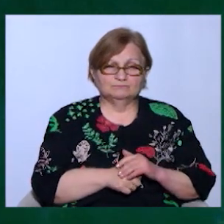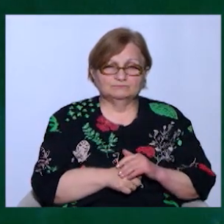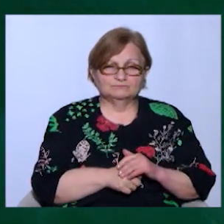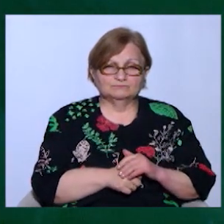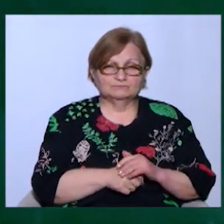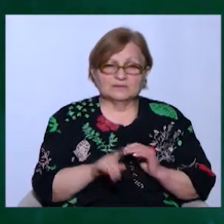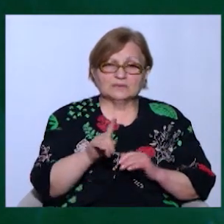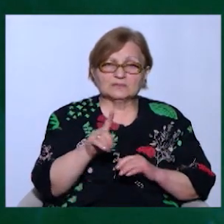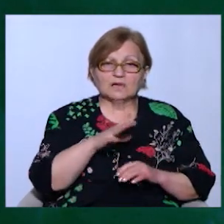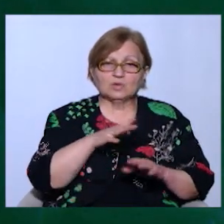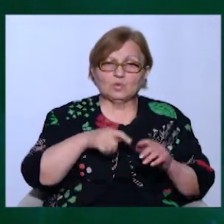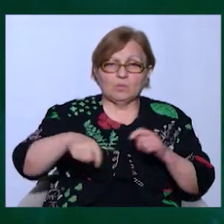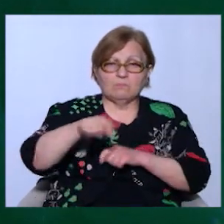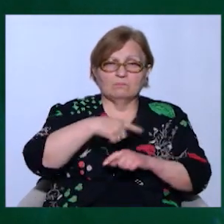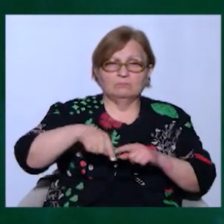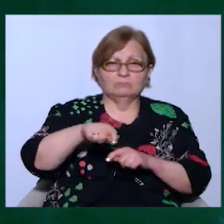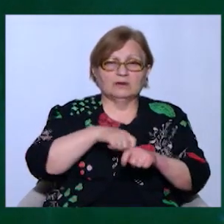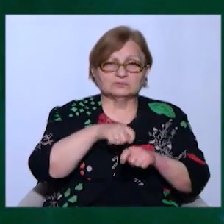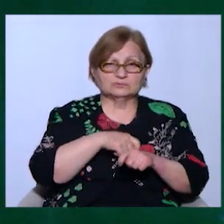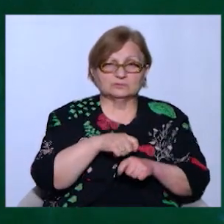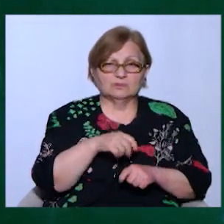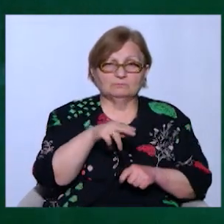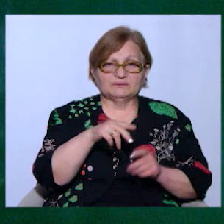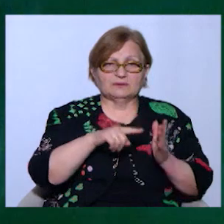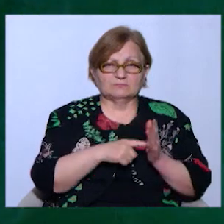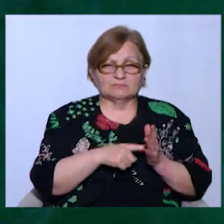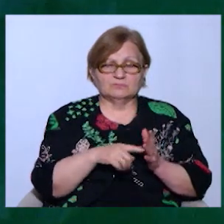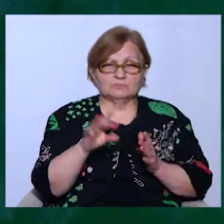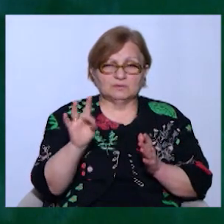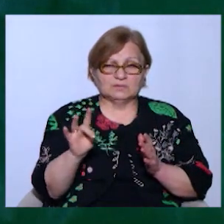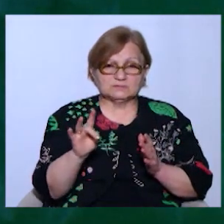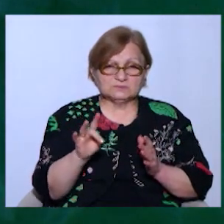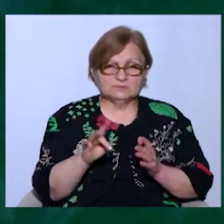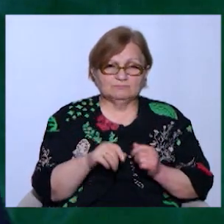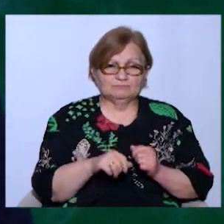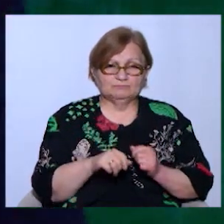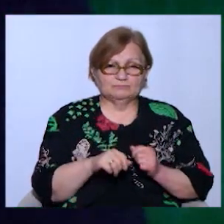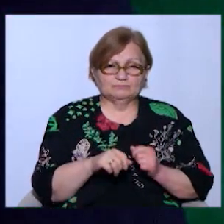რა იყო ფართობი? ფართობი იყო პი გამრავლებული ერზე. ეს ერთი